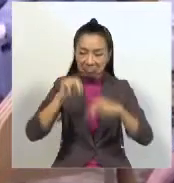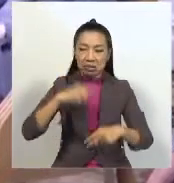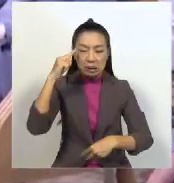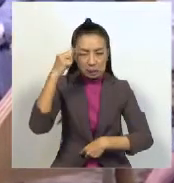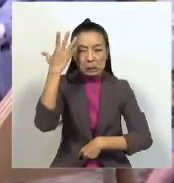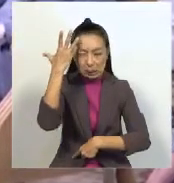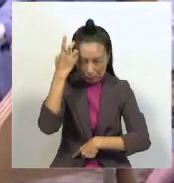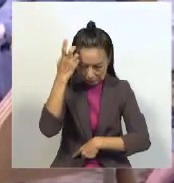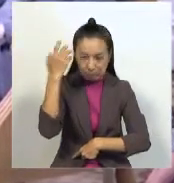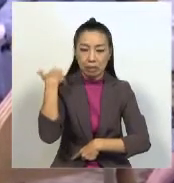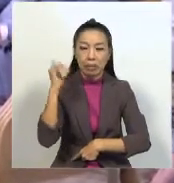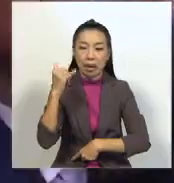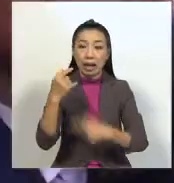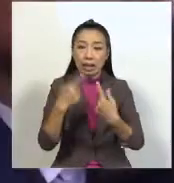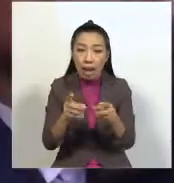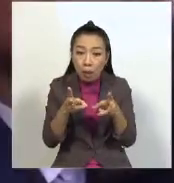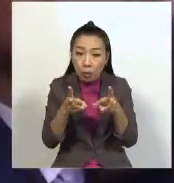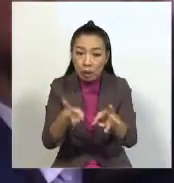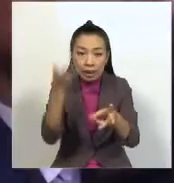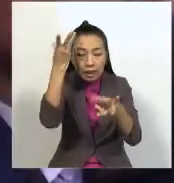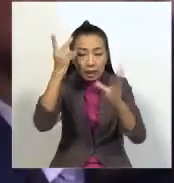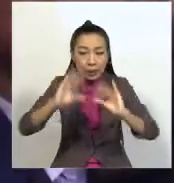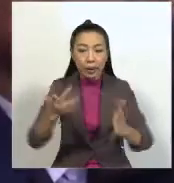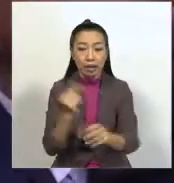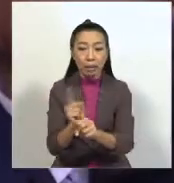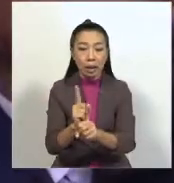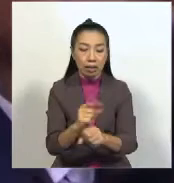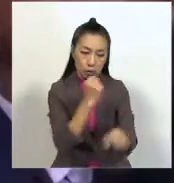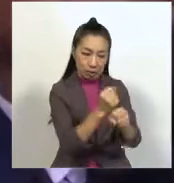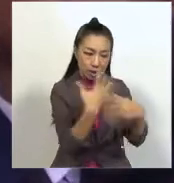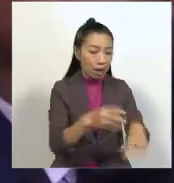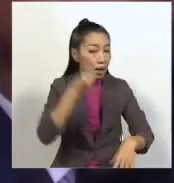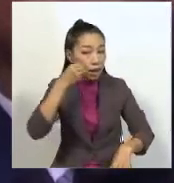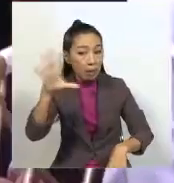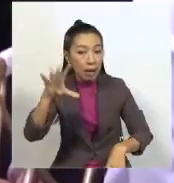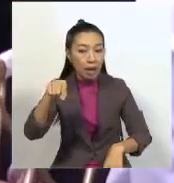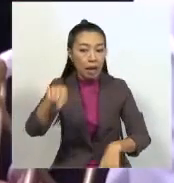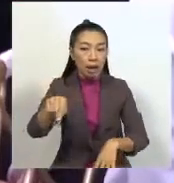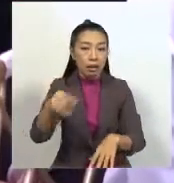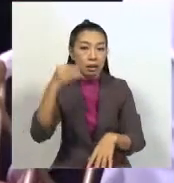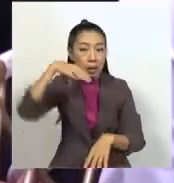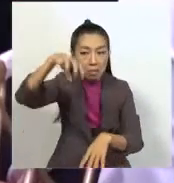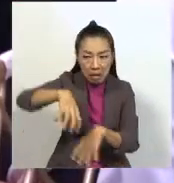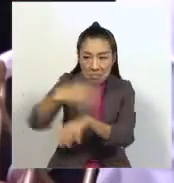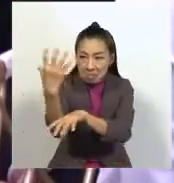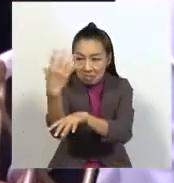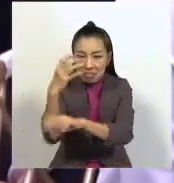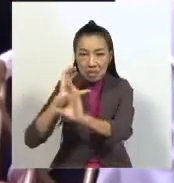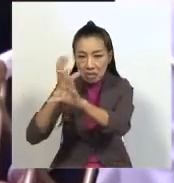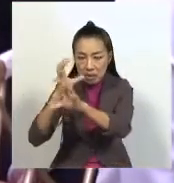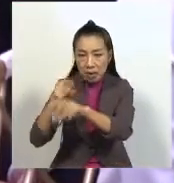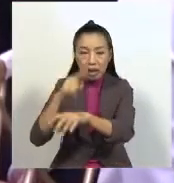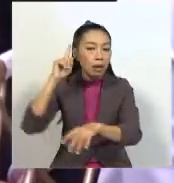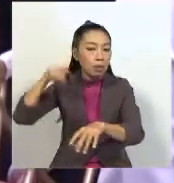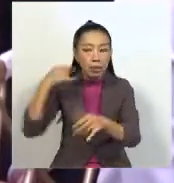และก็เครียดในบางครั้งค่ะก็มีวิธีคลายเครียดเมื่อเวลากลับบ้านนะคะจะไปดูหนังแนวสืบสวนสอบสวนตามภริย